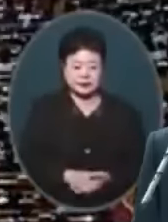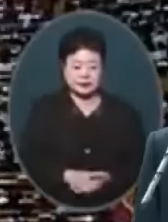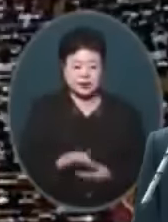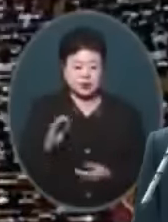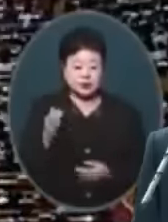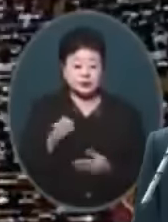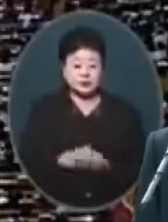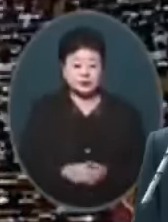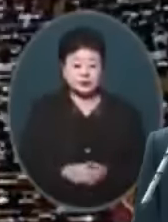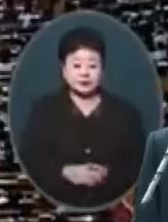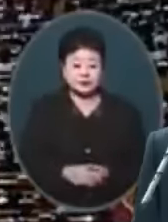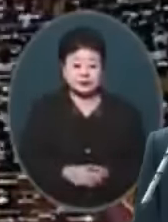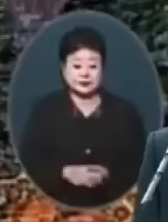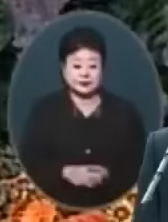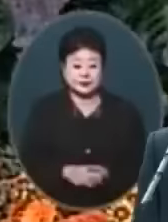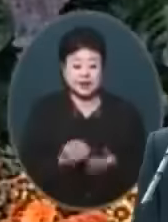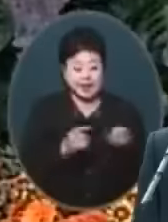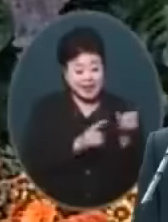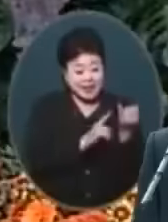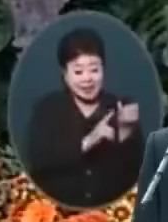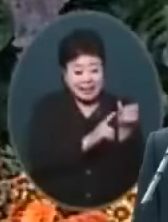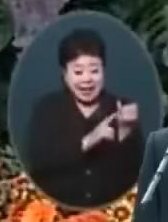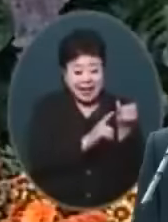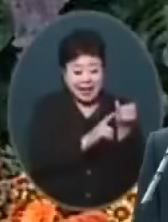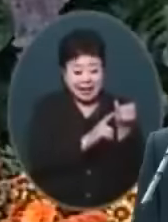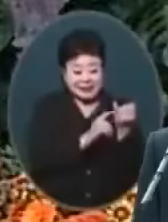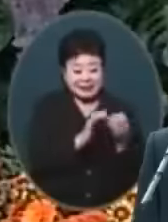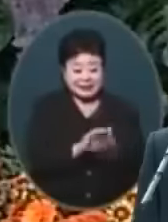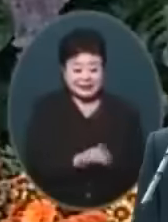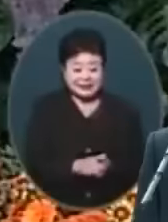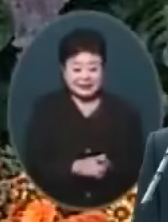요즘 여자가